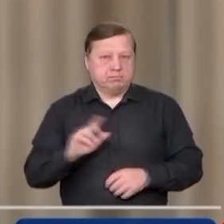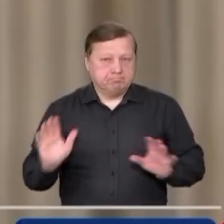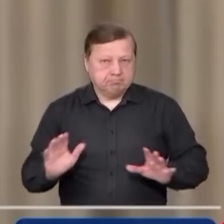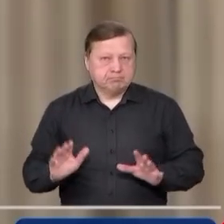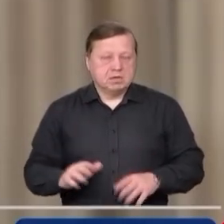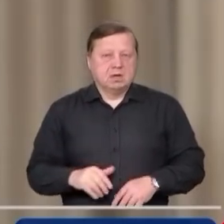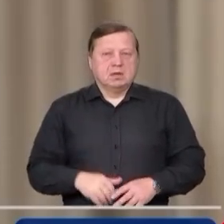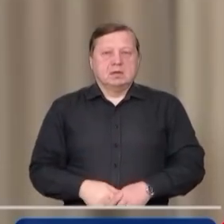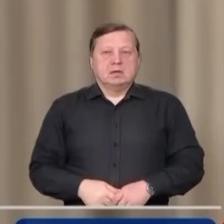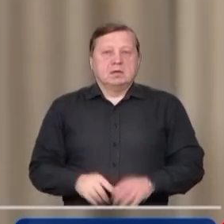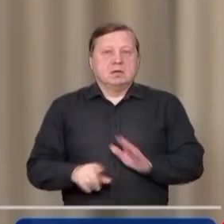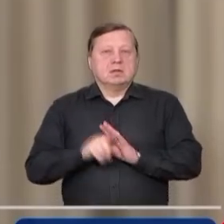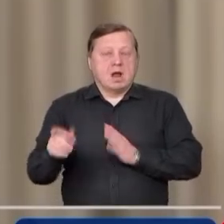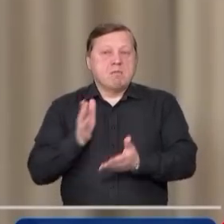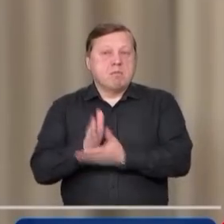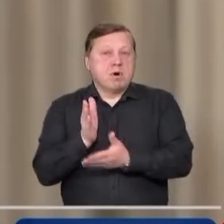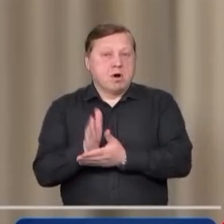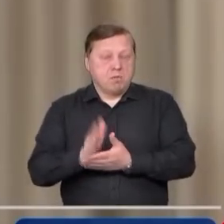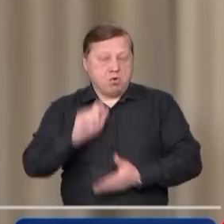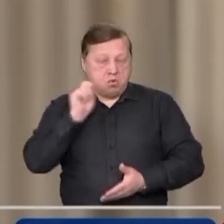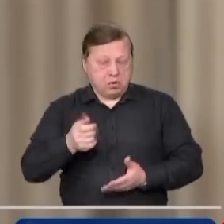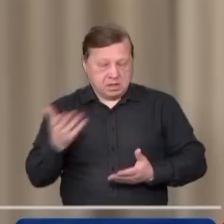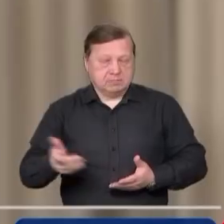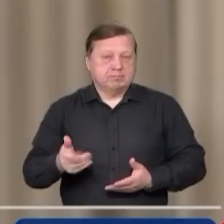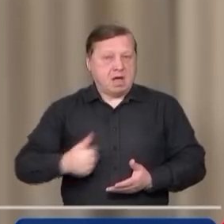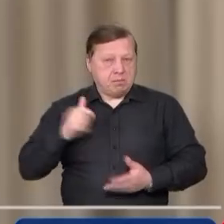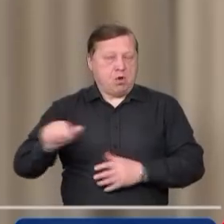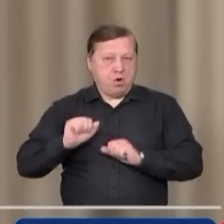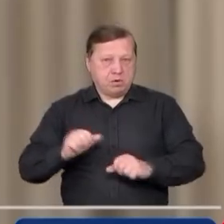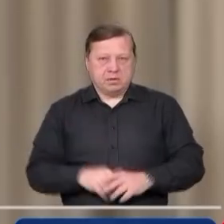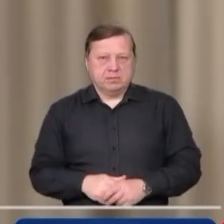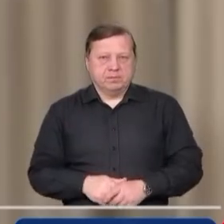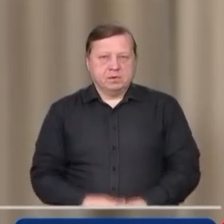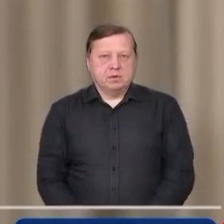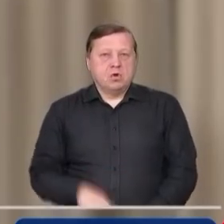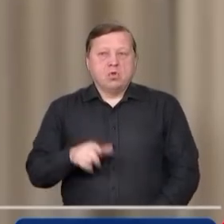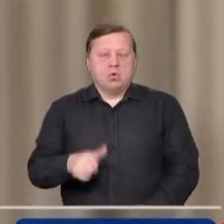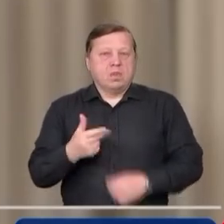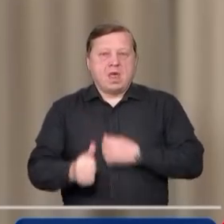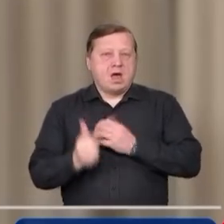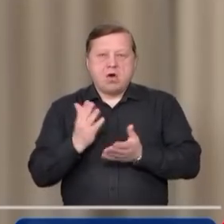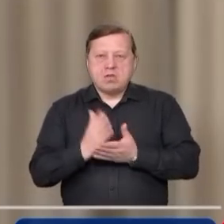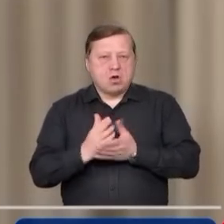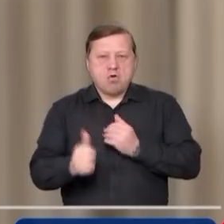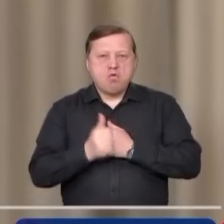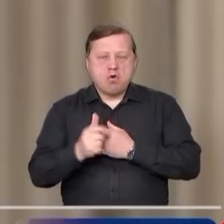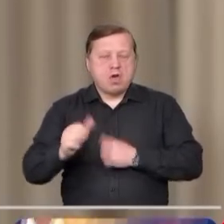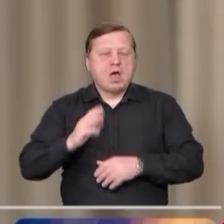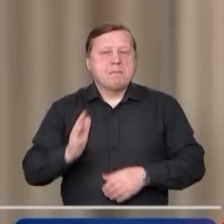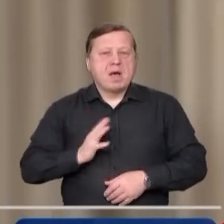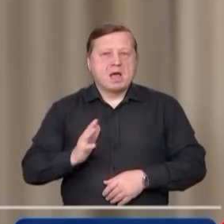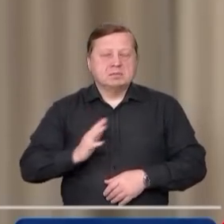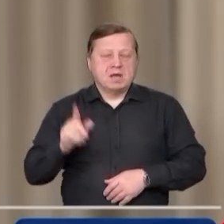podjęte wśród partnerów na rzecz pomocy Ukrainy w obronie. Bo nie tylko chodzi tutaj o bezpieczeństwo Ukrainy, lecz również o